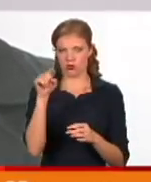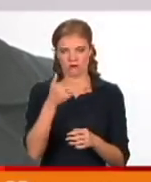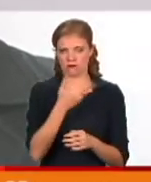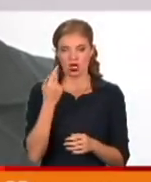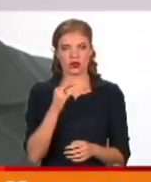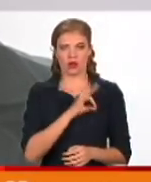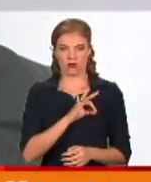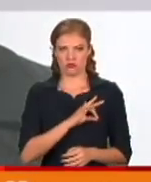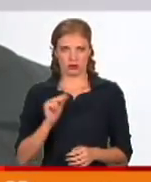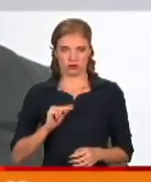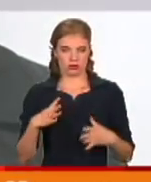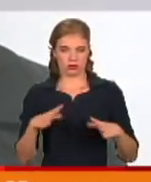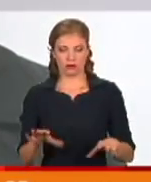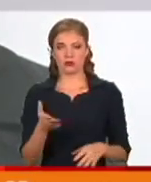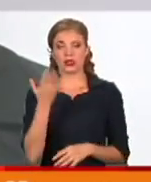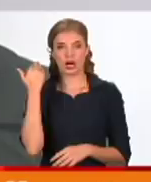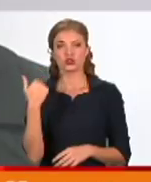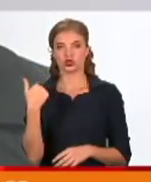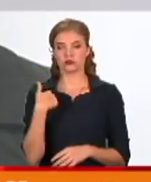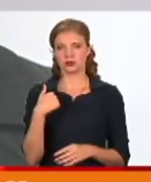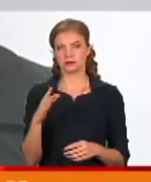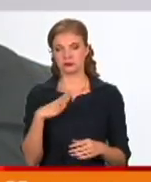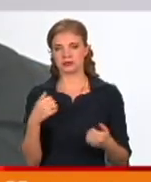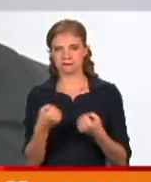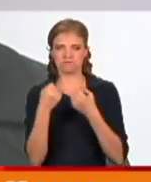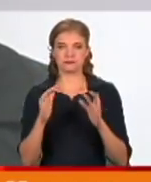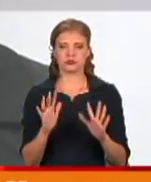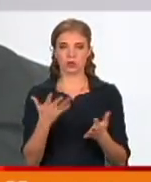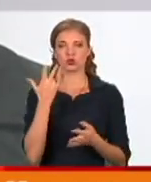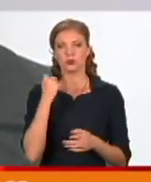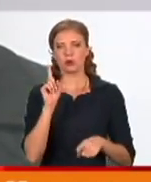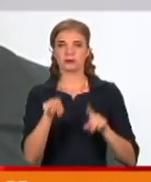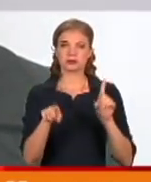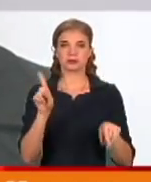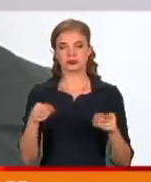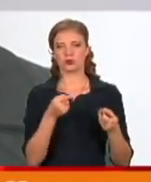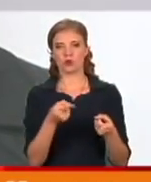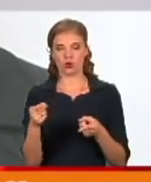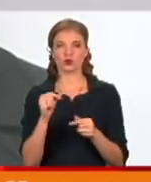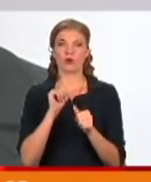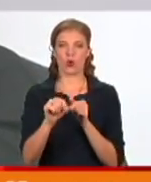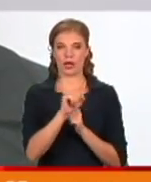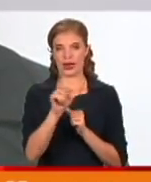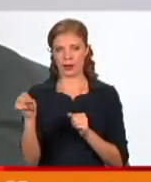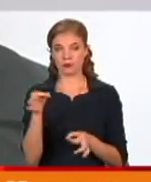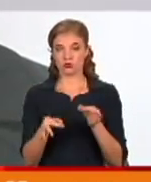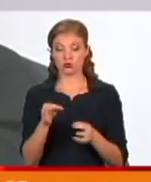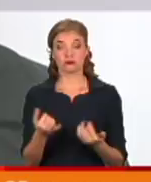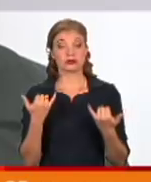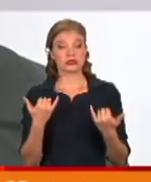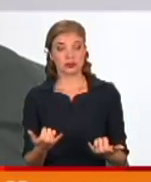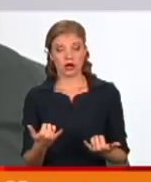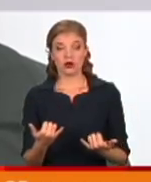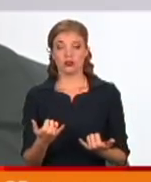роботи не використовувались. Раніше ми зустрічалися з випадками поодиноких погроз окремим суддям. Зараз